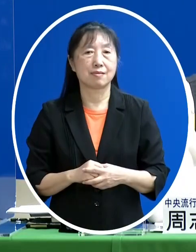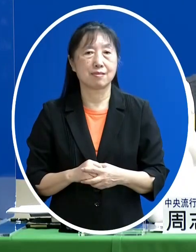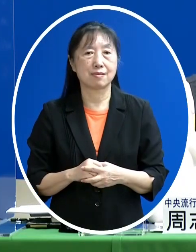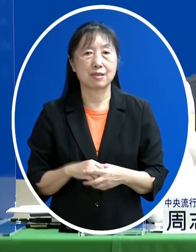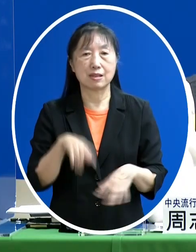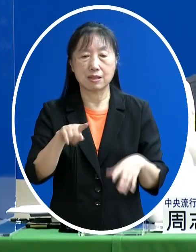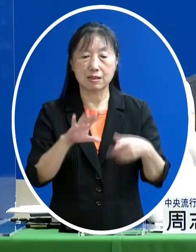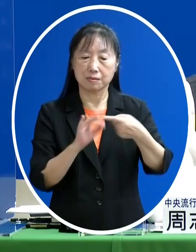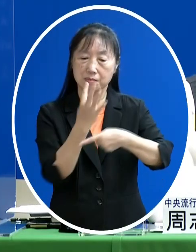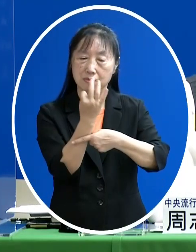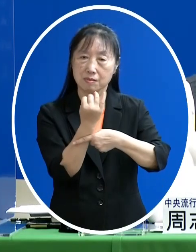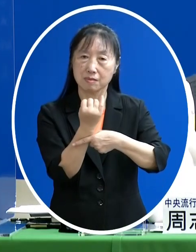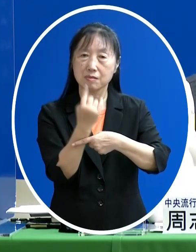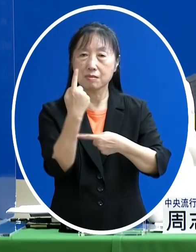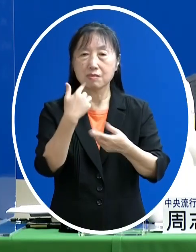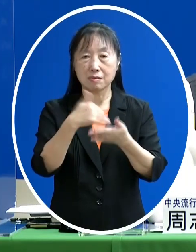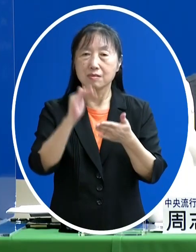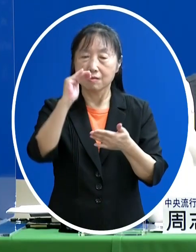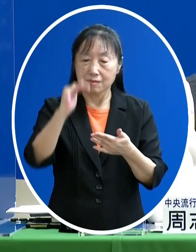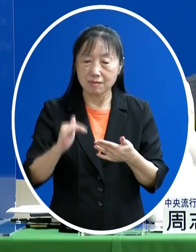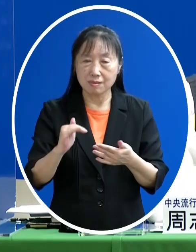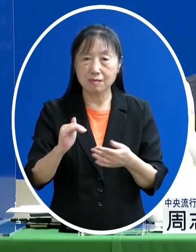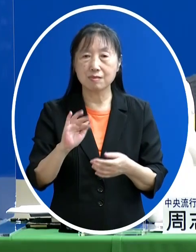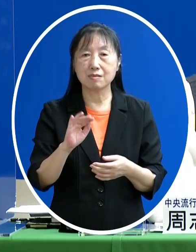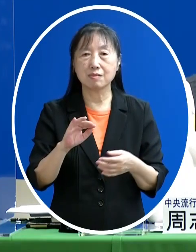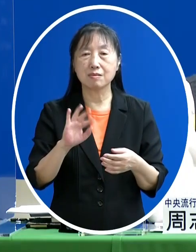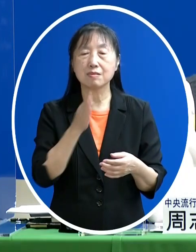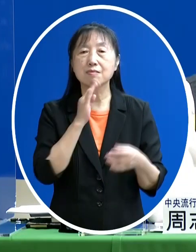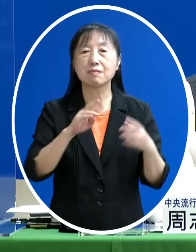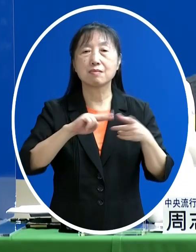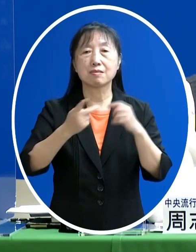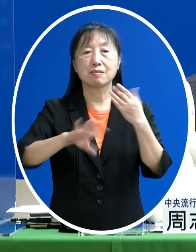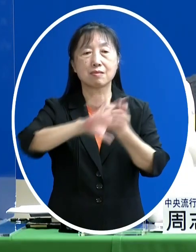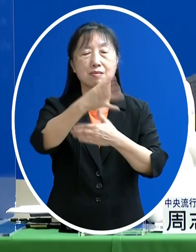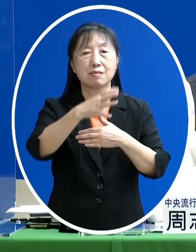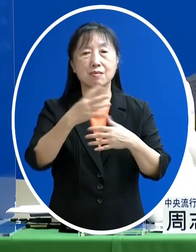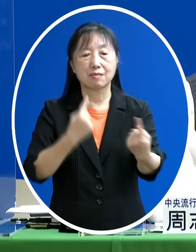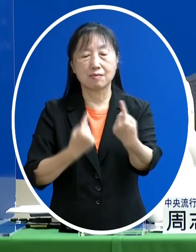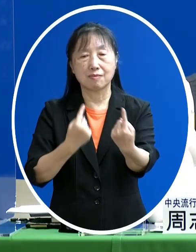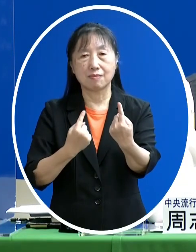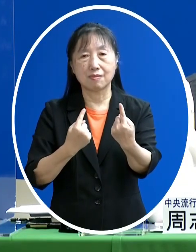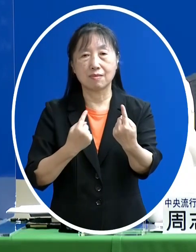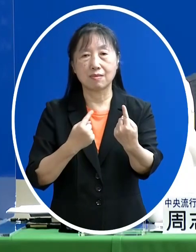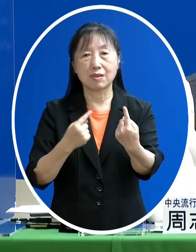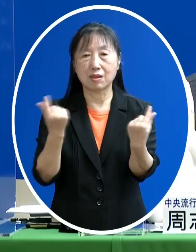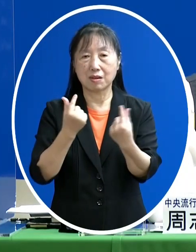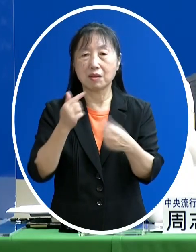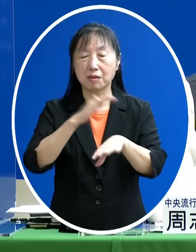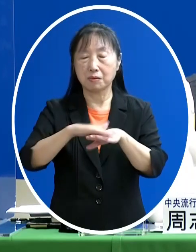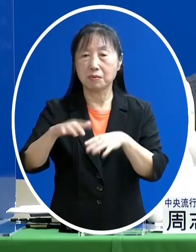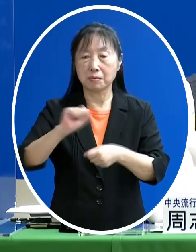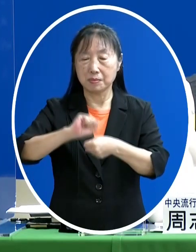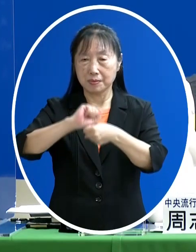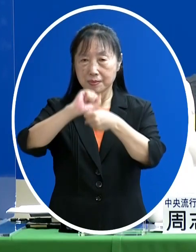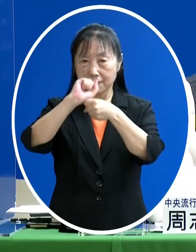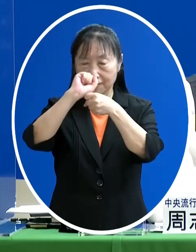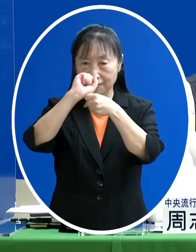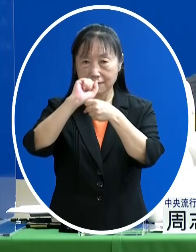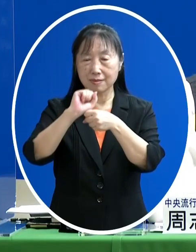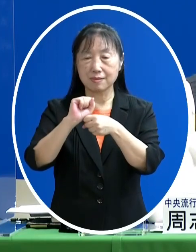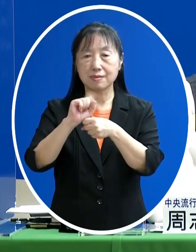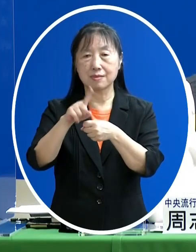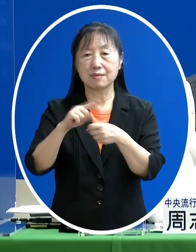以这个比例看起来还是偏低。不过它大概在国外的趋势看起来会慢慢增加到，逐渐的取代